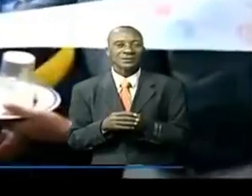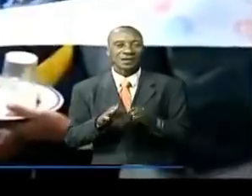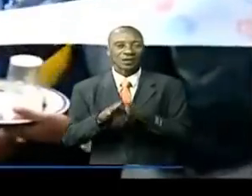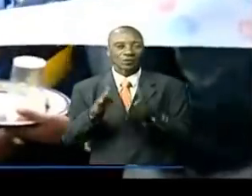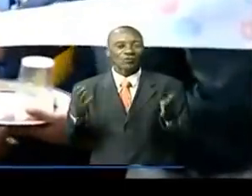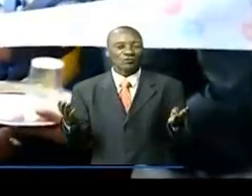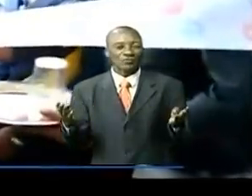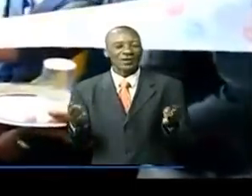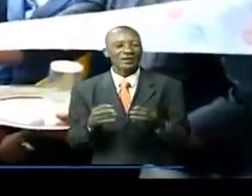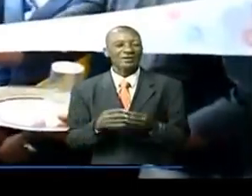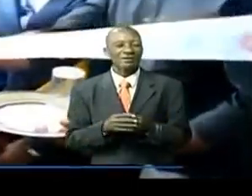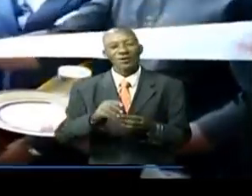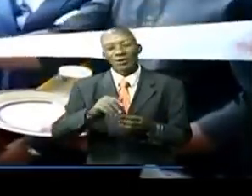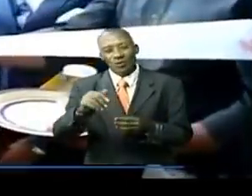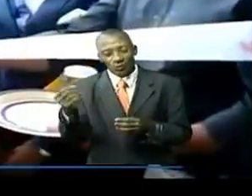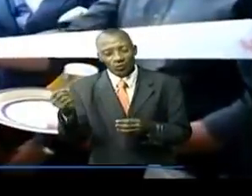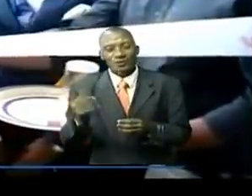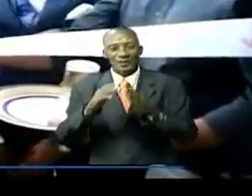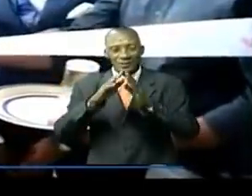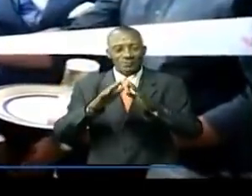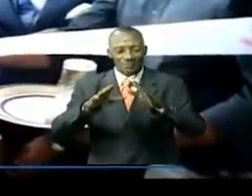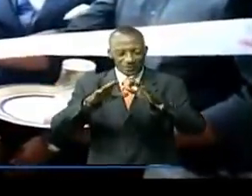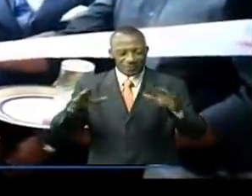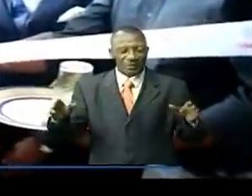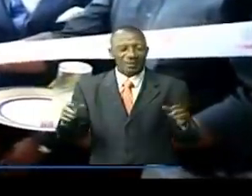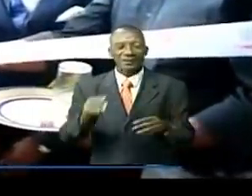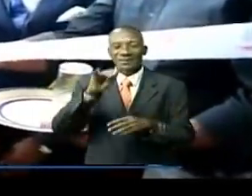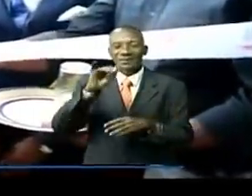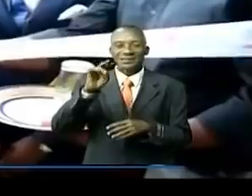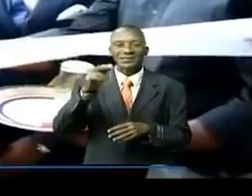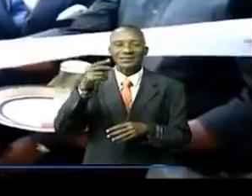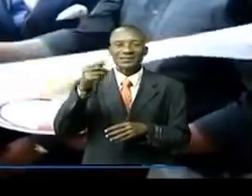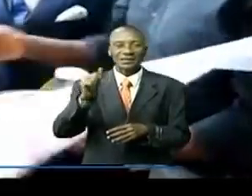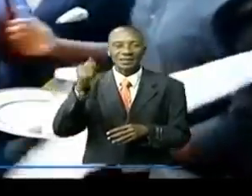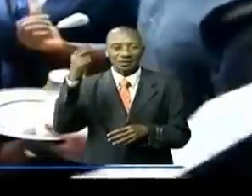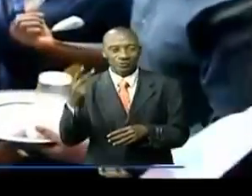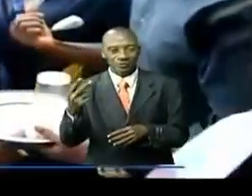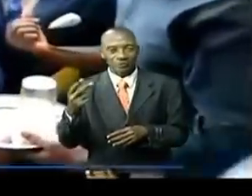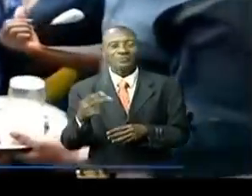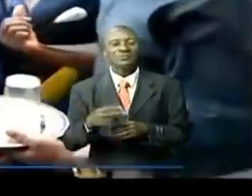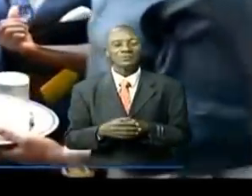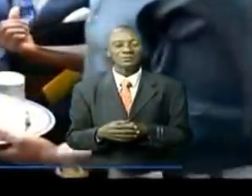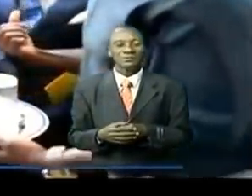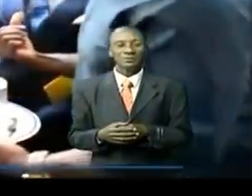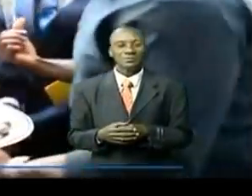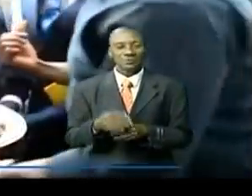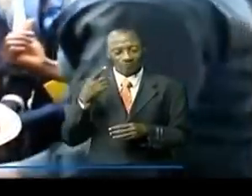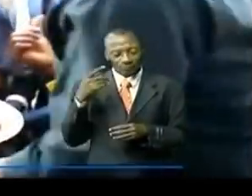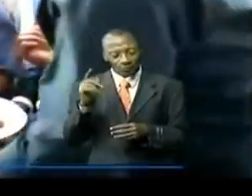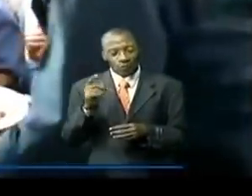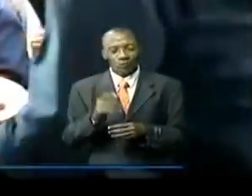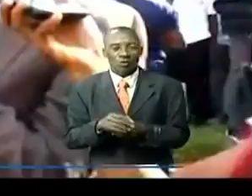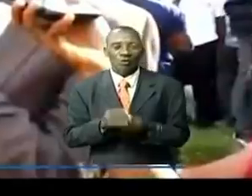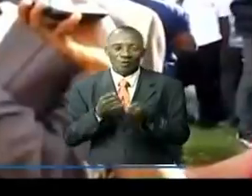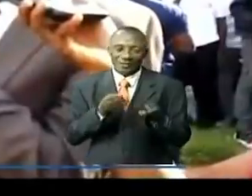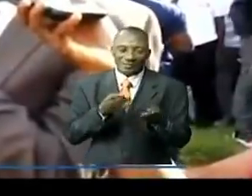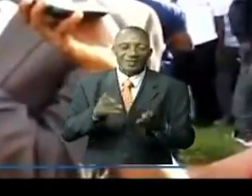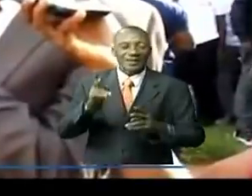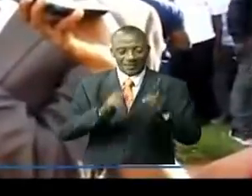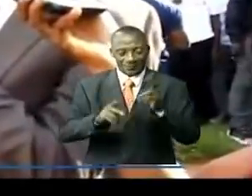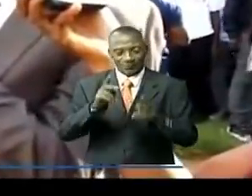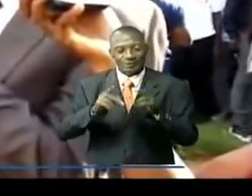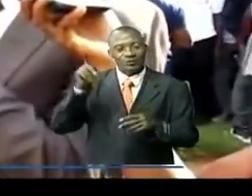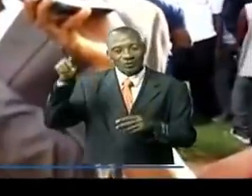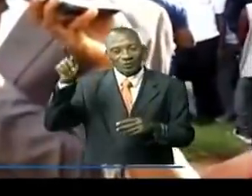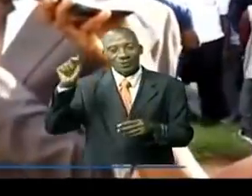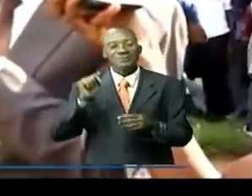dans la commune de Kazamba, un bâtisse qui respecte les exigences des passations du marché marché. Au cours de la cérémonie inaugurale de cette